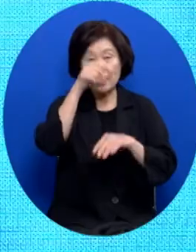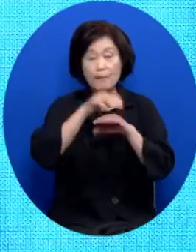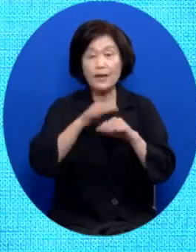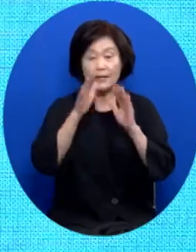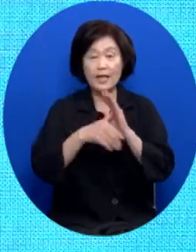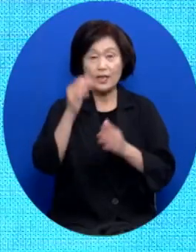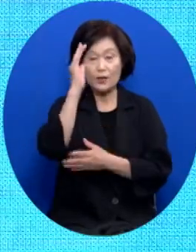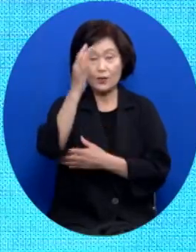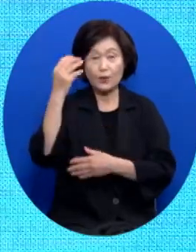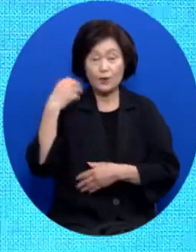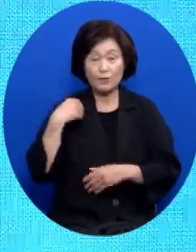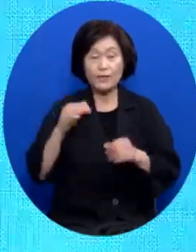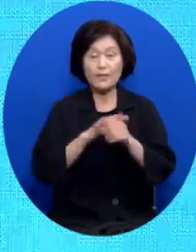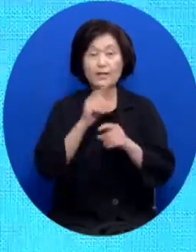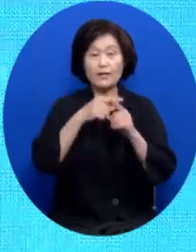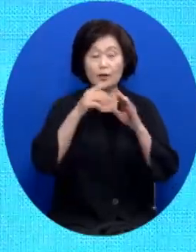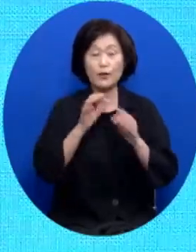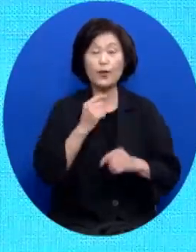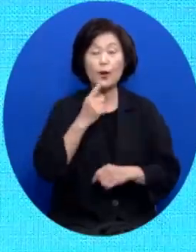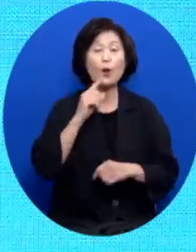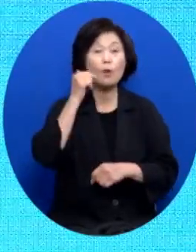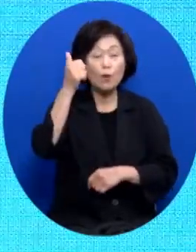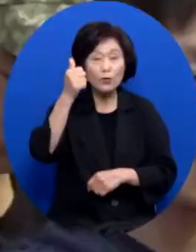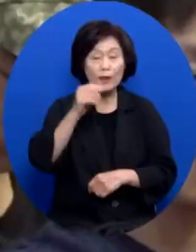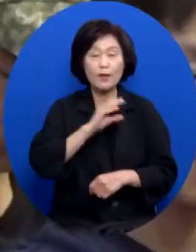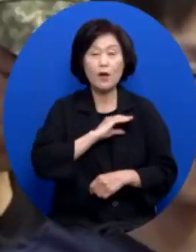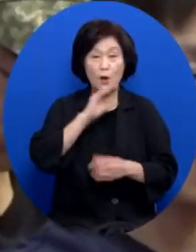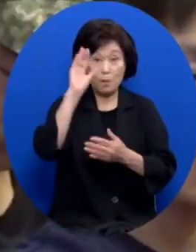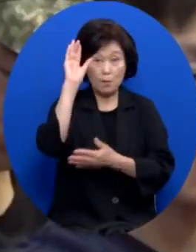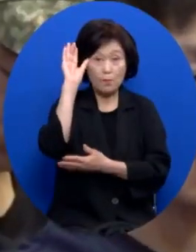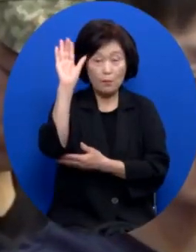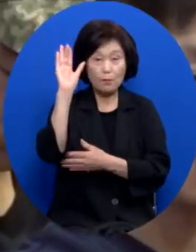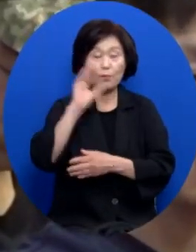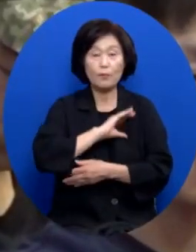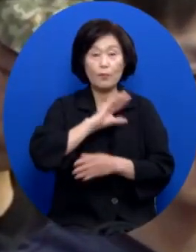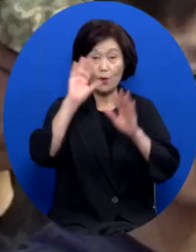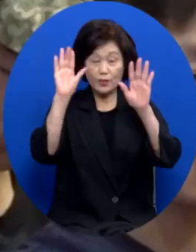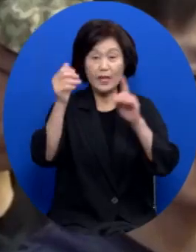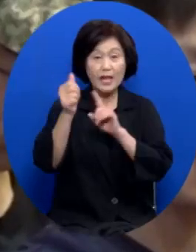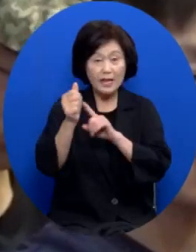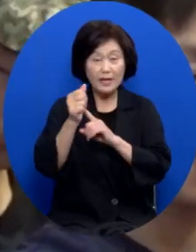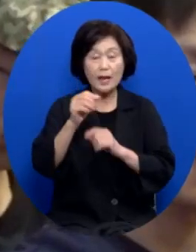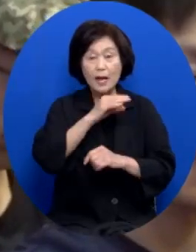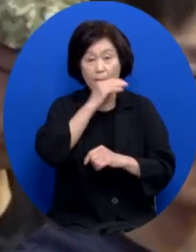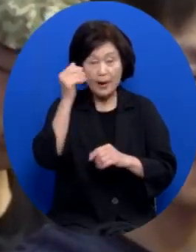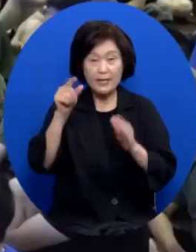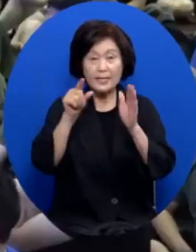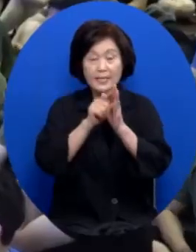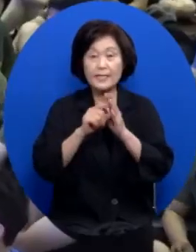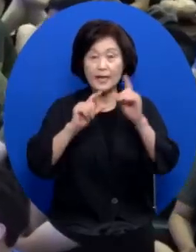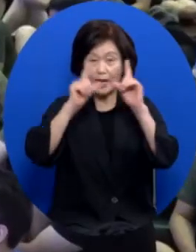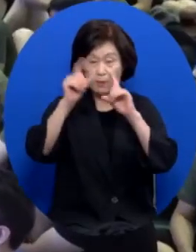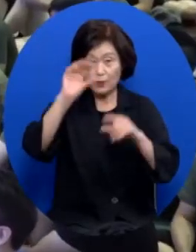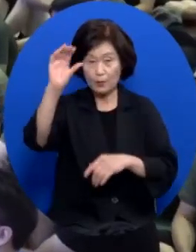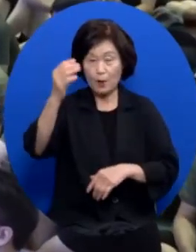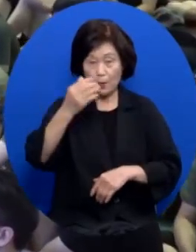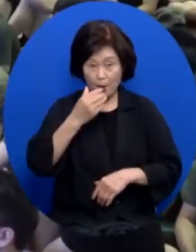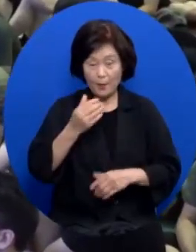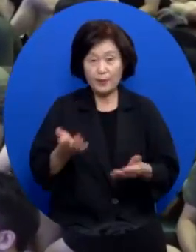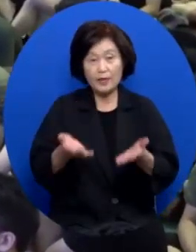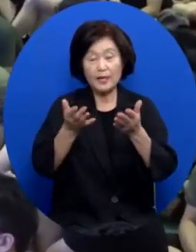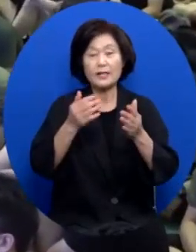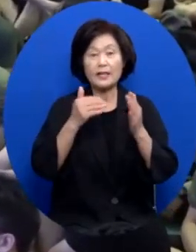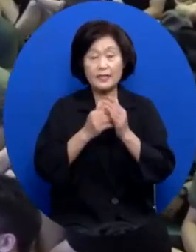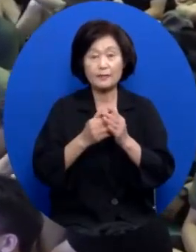교회 오정현 목사는 성경인물 모세를 올바른 신앙인의 모습으로 제시하며 기독장병들을 격려했습니다. 오